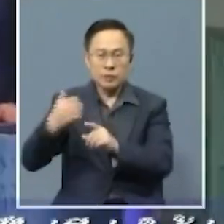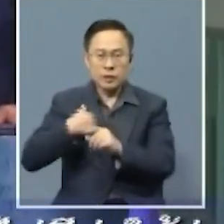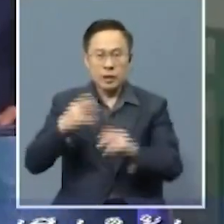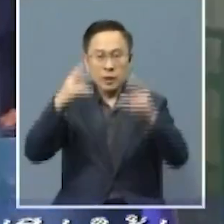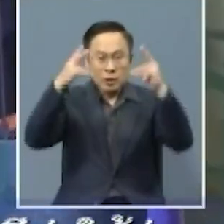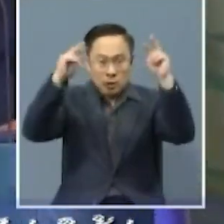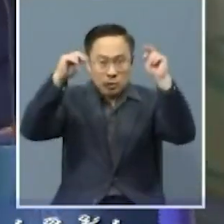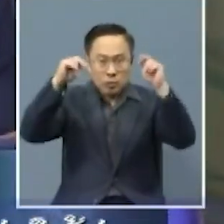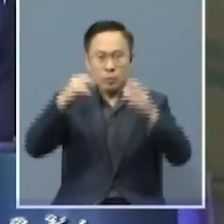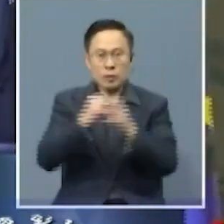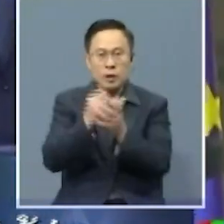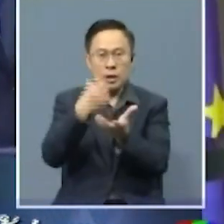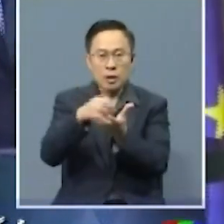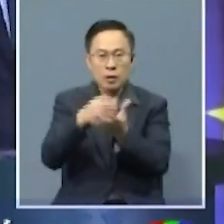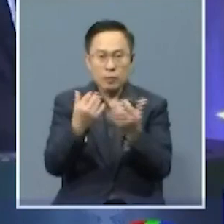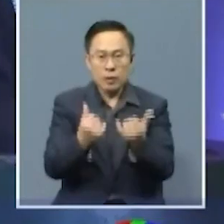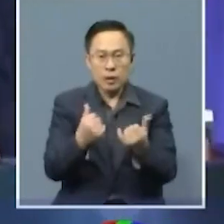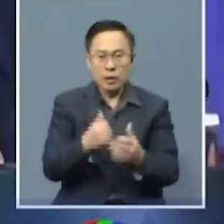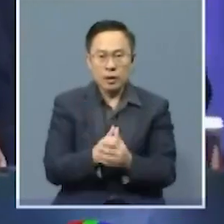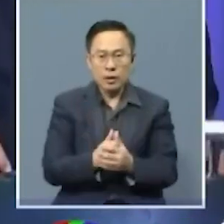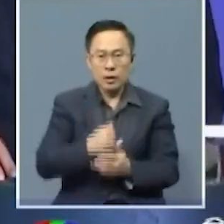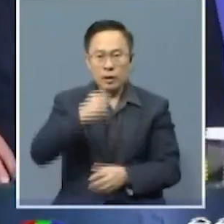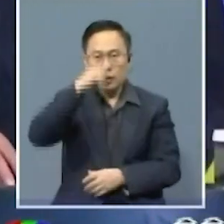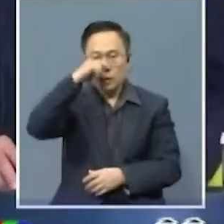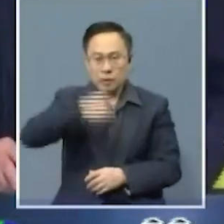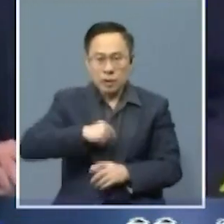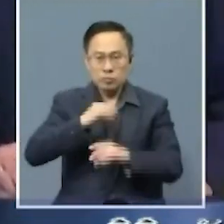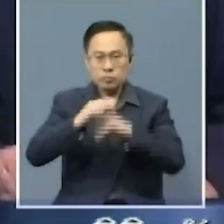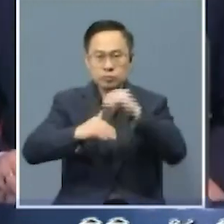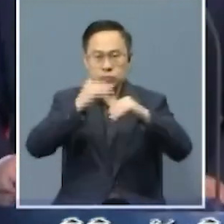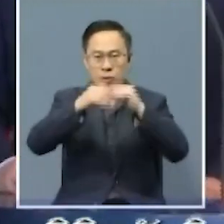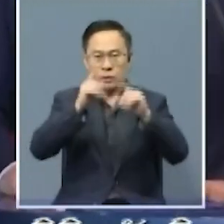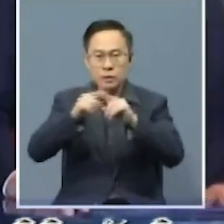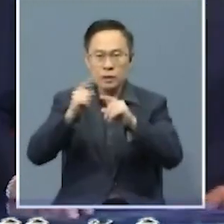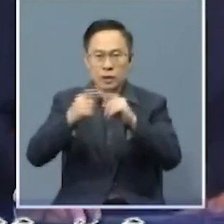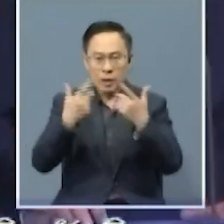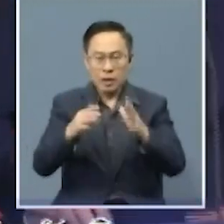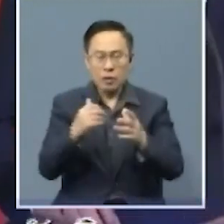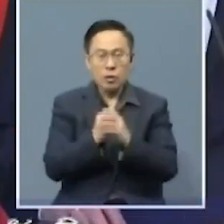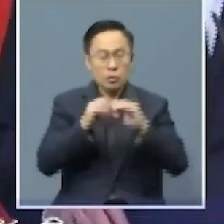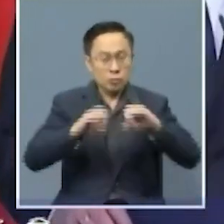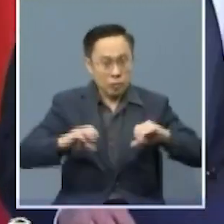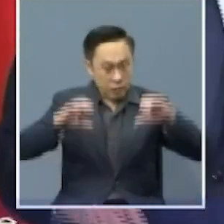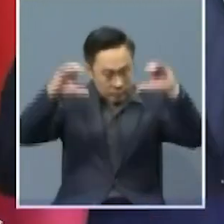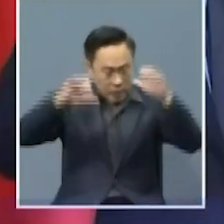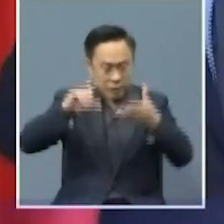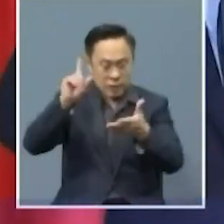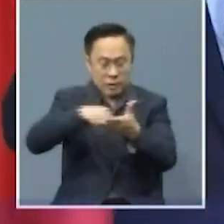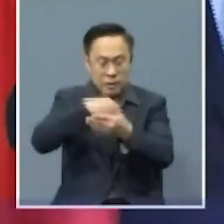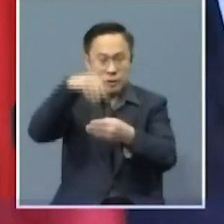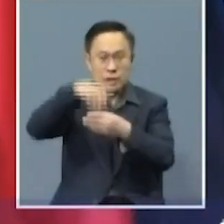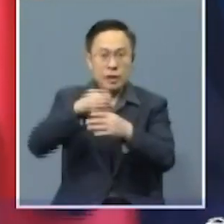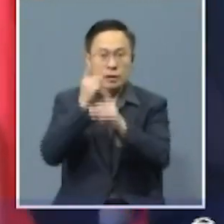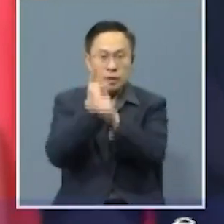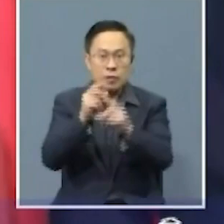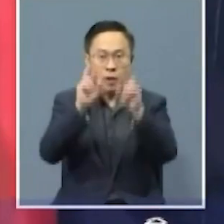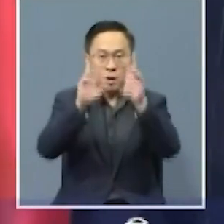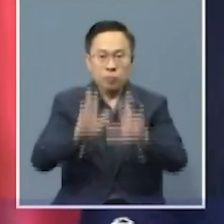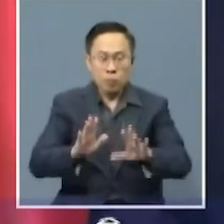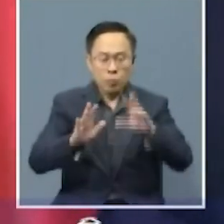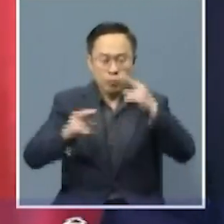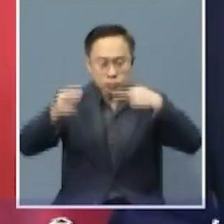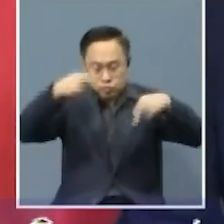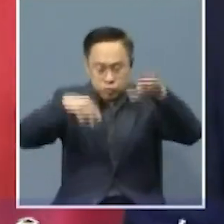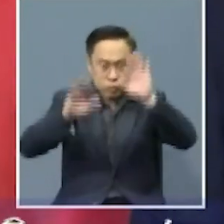มนตรีย้ำว่าไทยกลับมาเดินหน้าอย่างเต็มที่แล้วด้วยรัฐบาลที่ได้รับการเลือกตั้งตามระบอบประชาธิปไตย